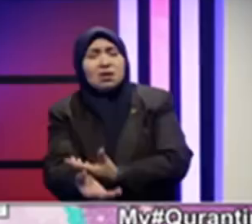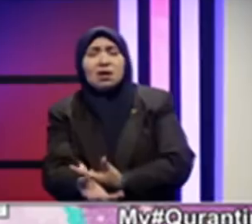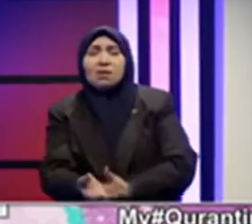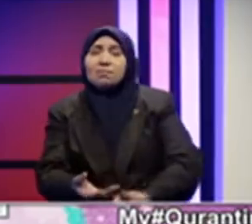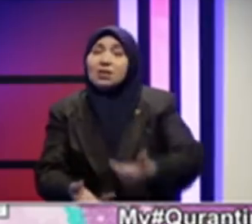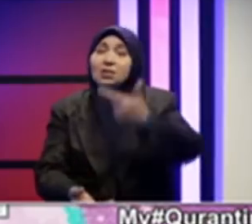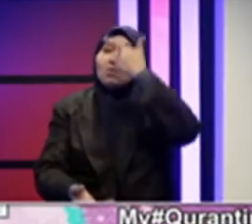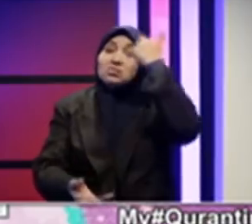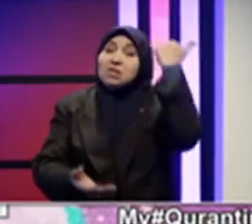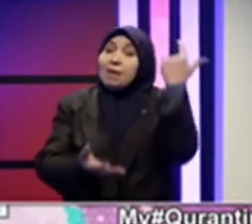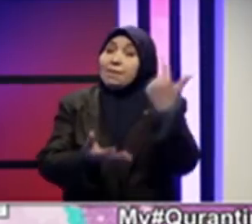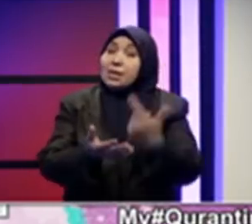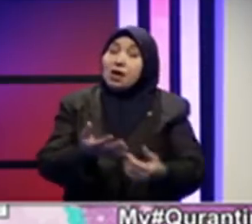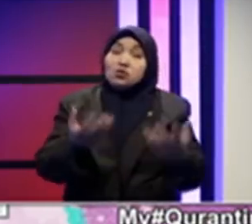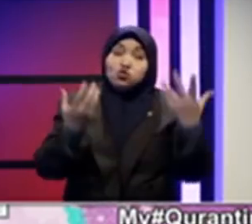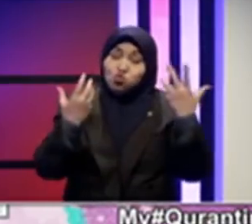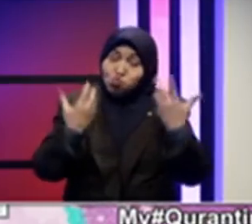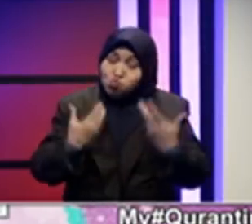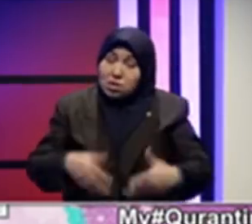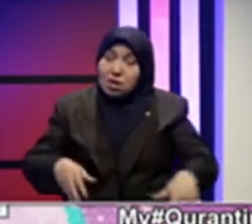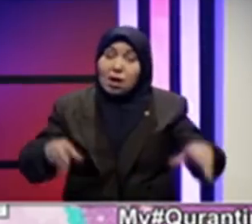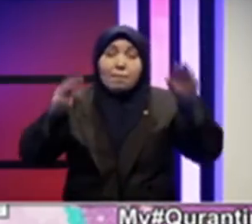أورثتموها بما